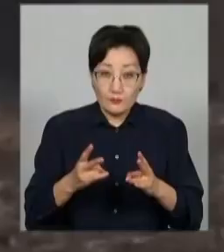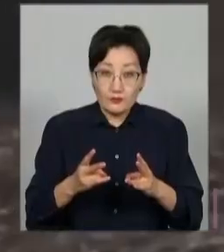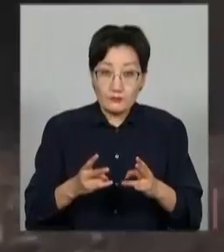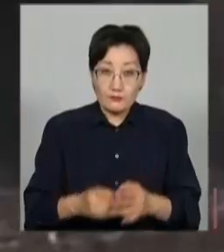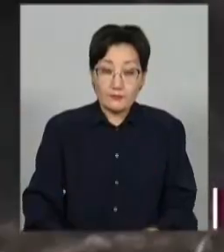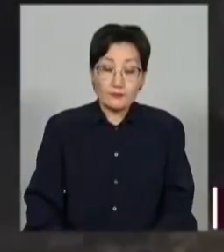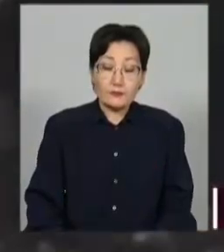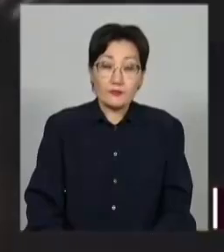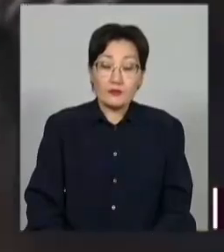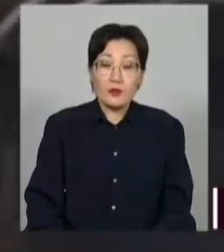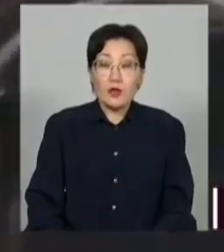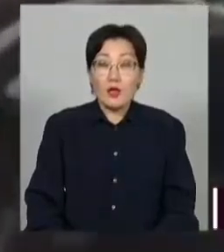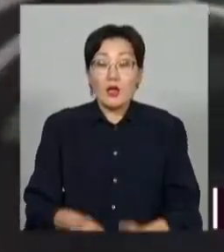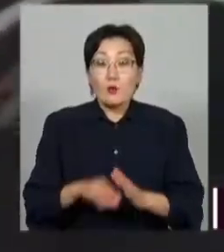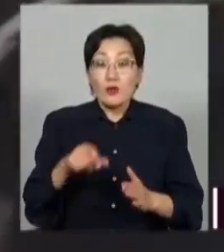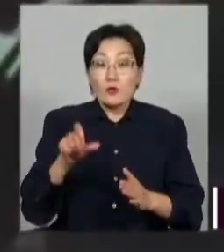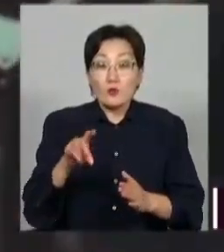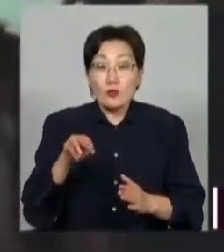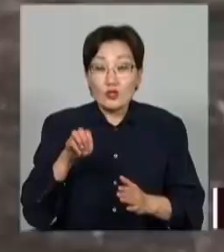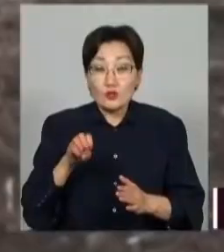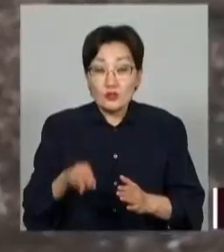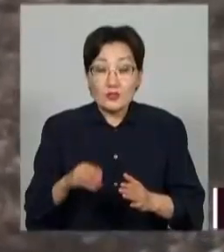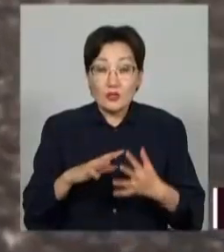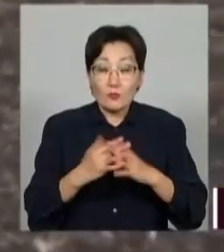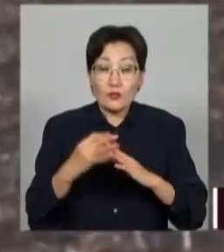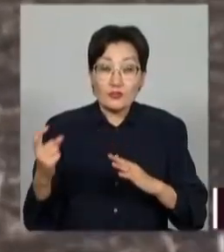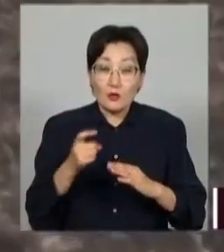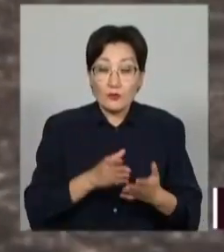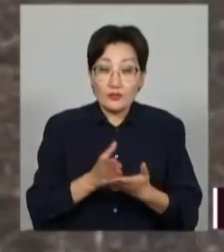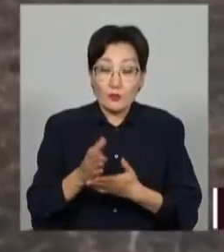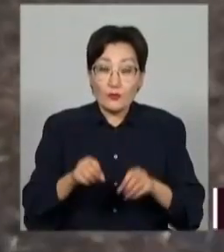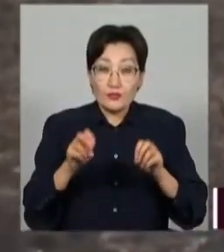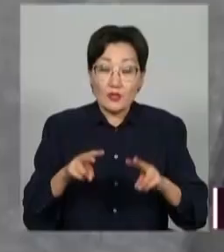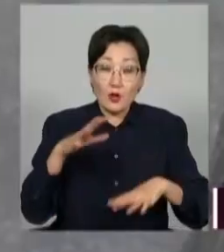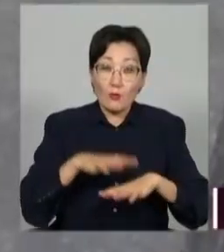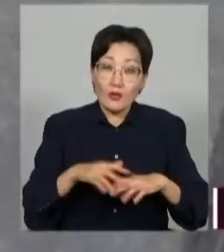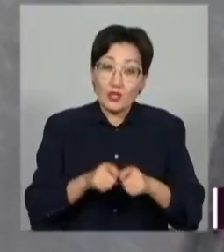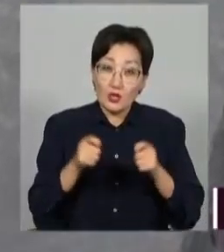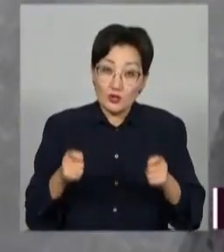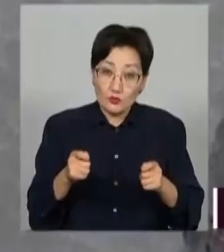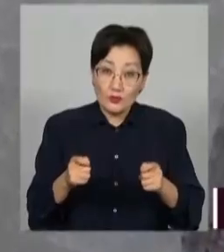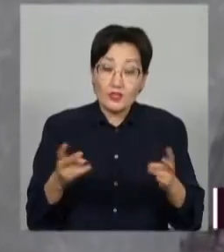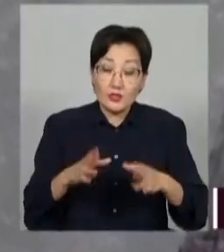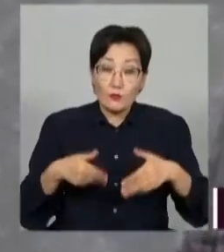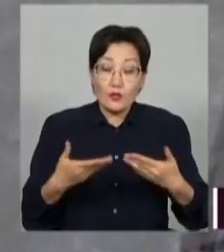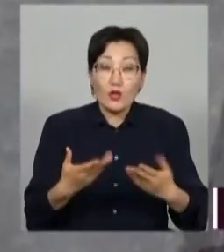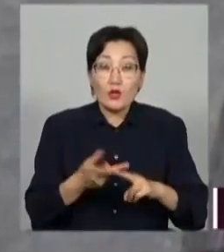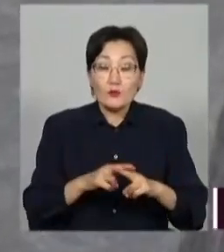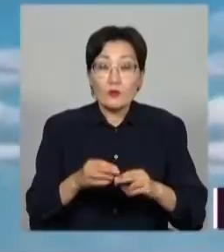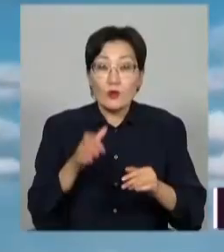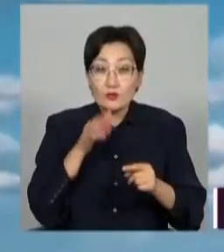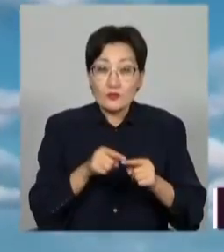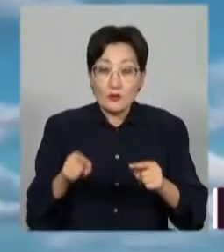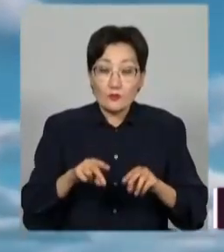санаймыз. Ал депутат Мұрат Бақтиярұлы ауыл шаруашылығы саласында арнайы банк ашу керек деген ұсыныс айтты. Сенатор осы кезге